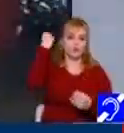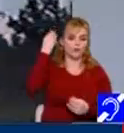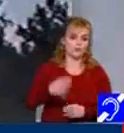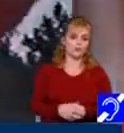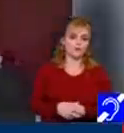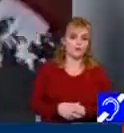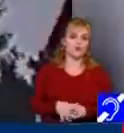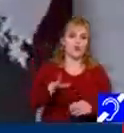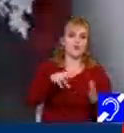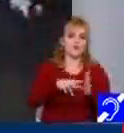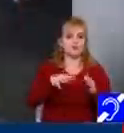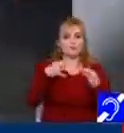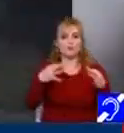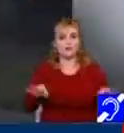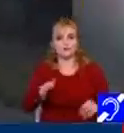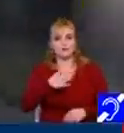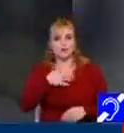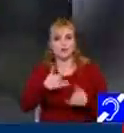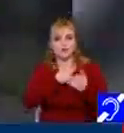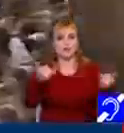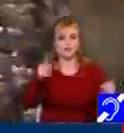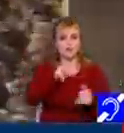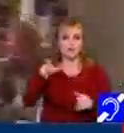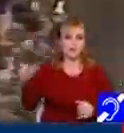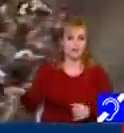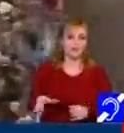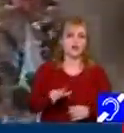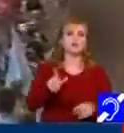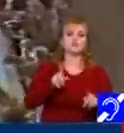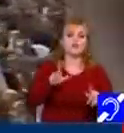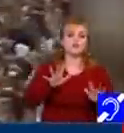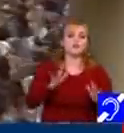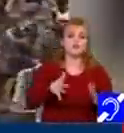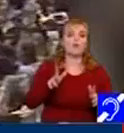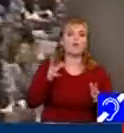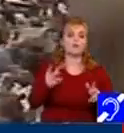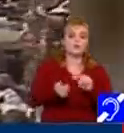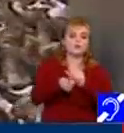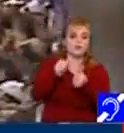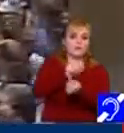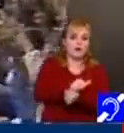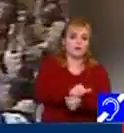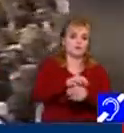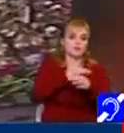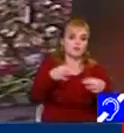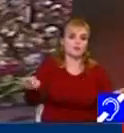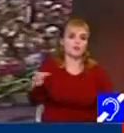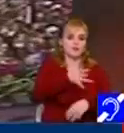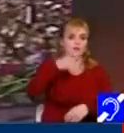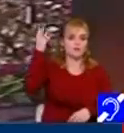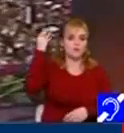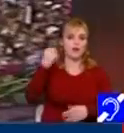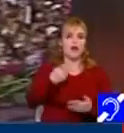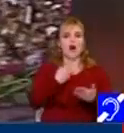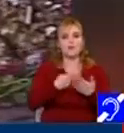intitulată Prețul Libertății le-a oferit telespectatorilor momente cruciale care au pregătit independența Republicii Moldova. Am